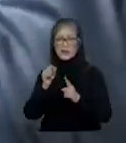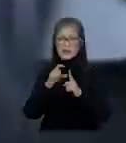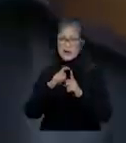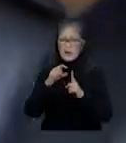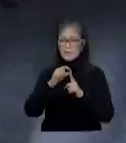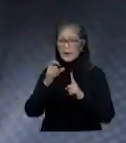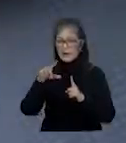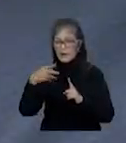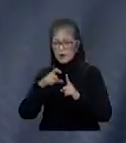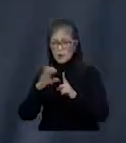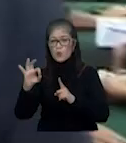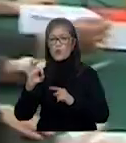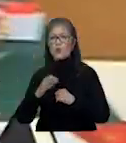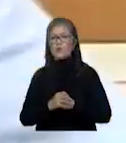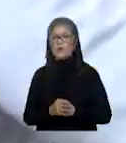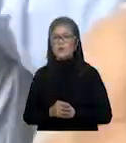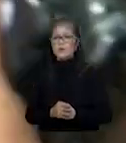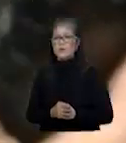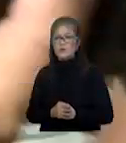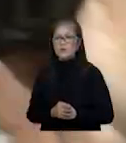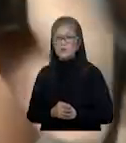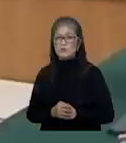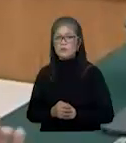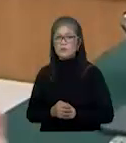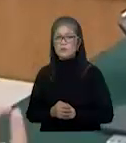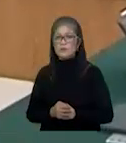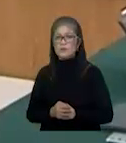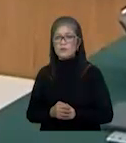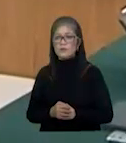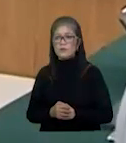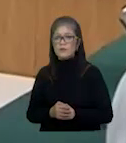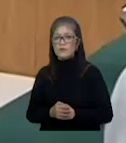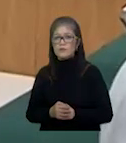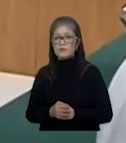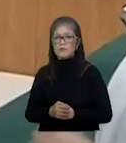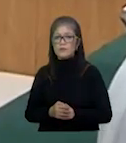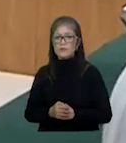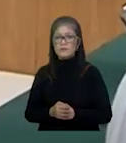terdakwa. Dari Muaro, Jambi, Adrianus Susandra melaporkan.